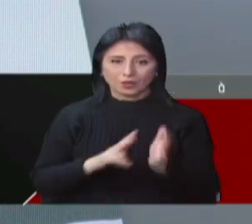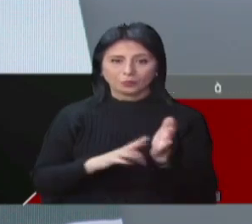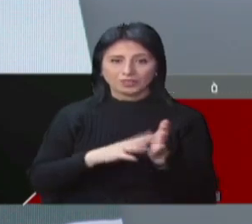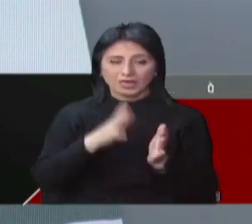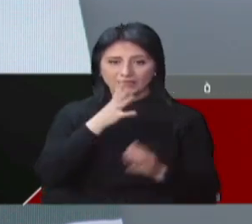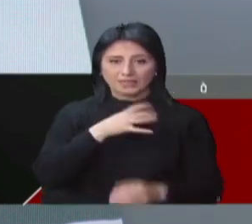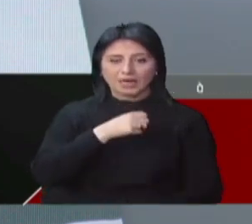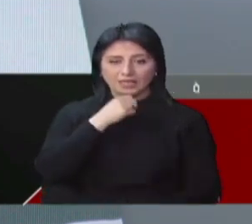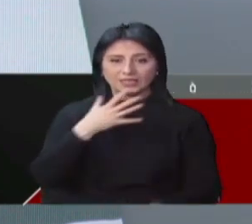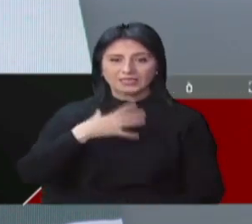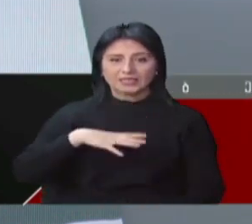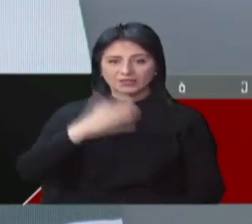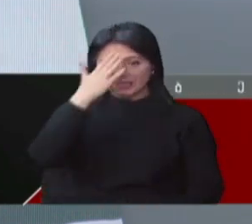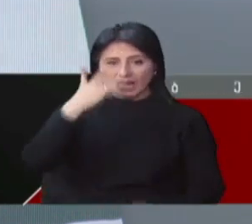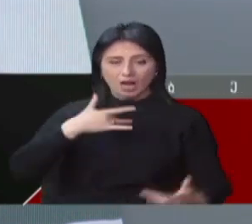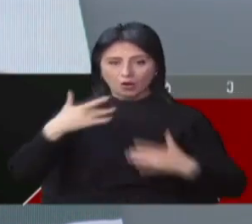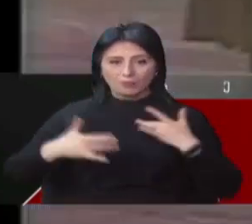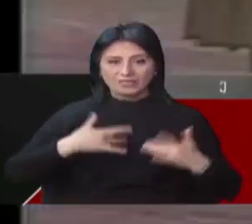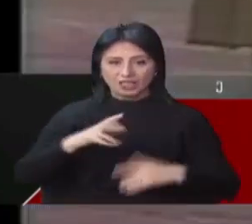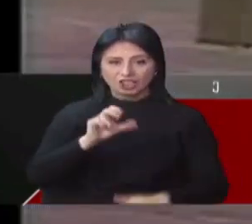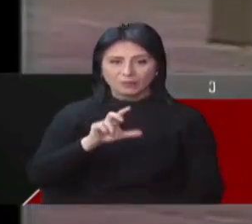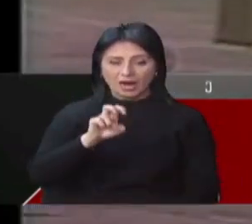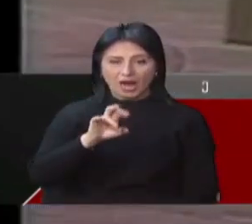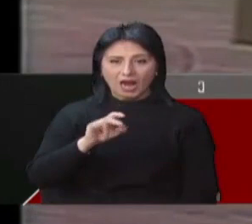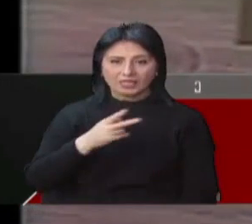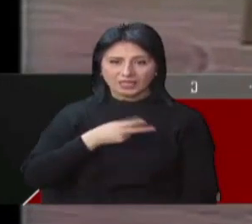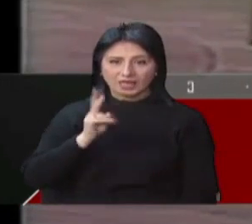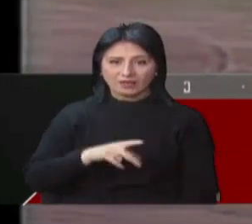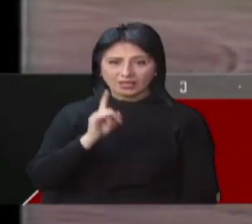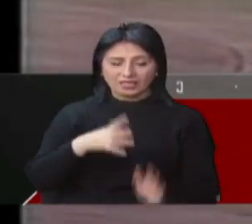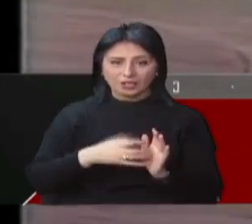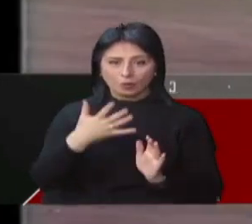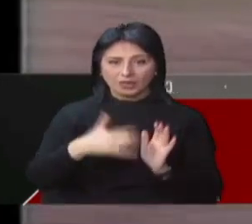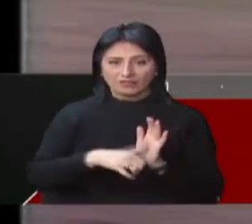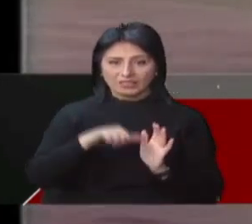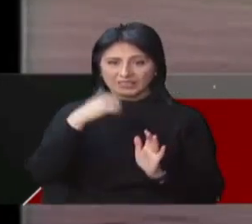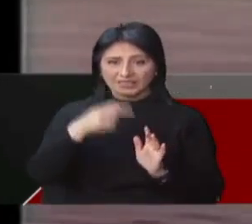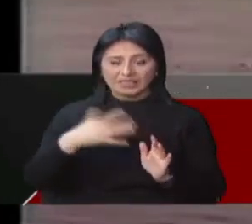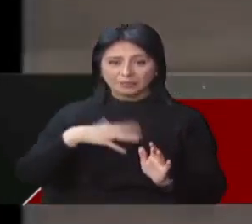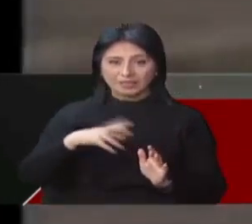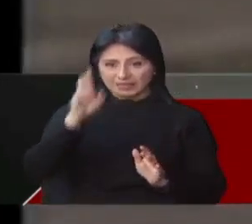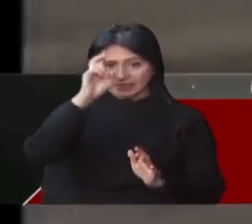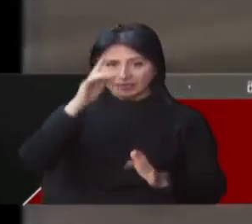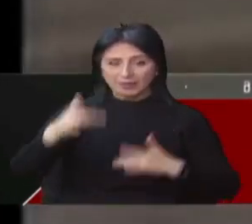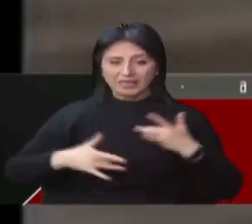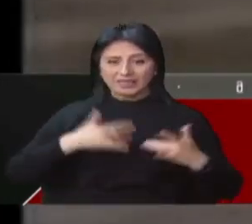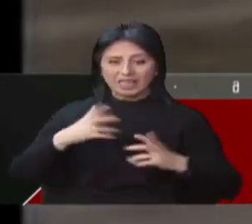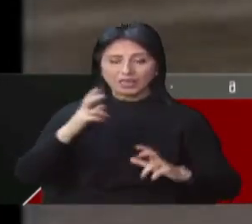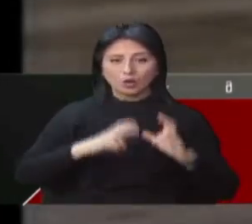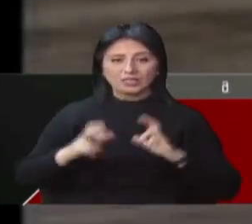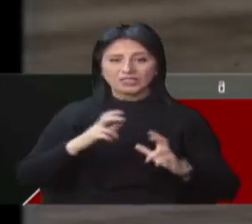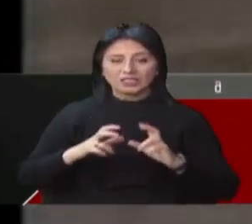89 წლის ასაკში საქართველოს სახალხო არტისტი მსახიობი ჯემალ ყაღანიძე გარდაიცვალა 1956 წლიდან თბილისის სახელმწიფო თეატრალური